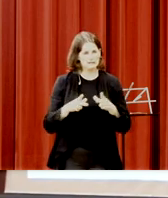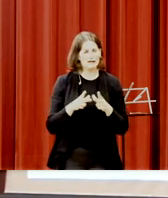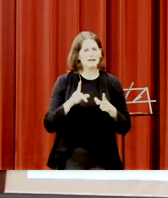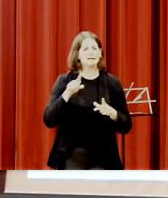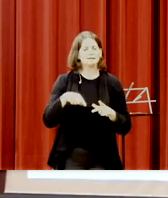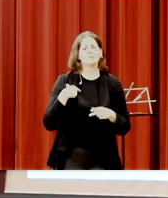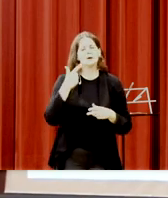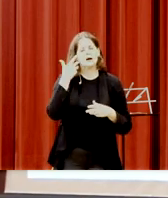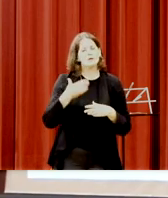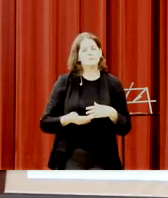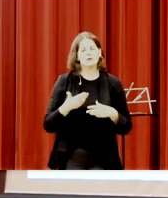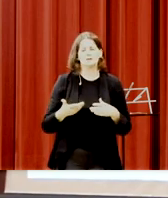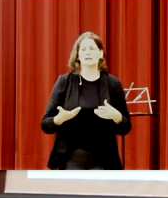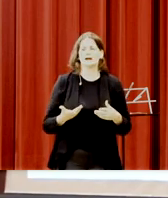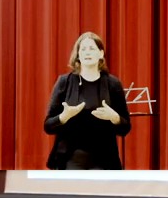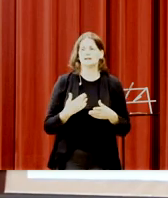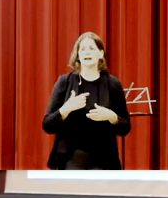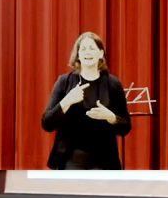postvenció en cas de suïcidi.